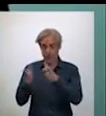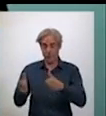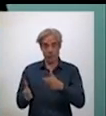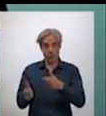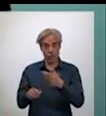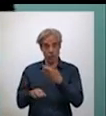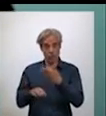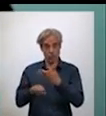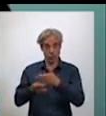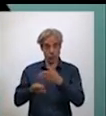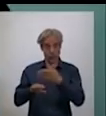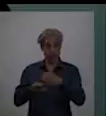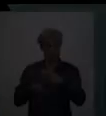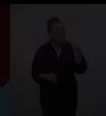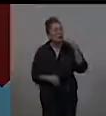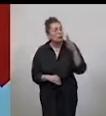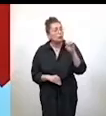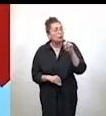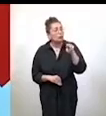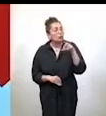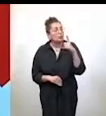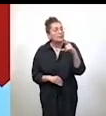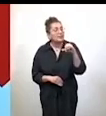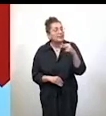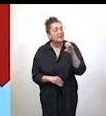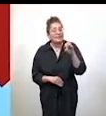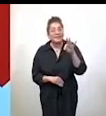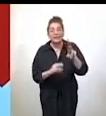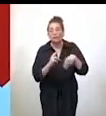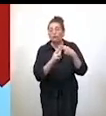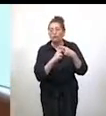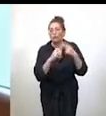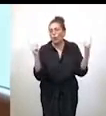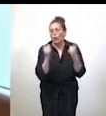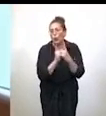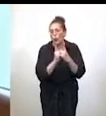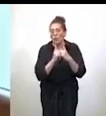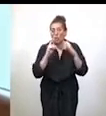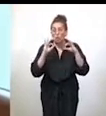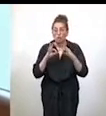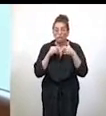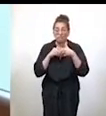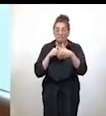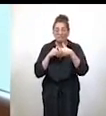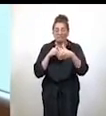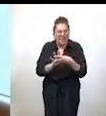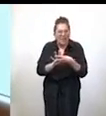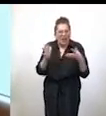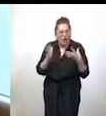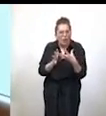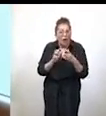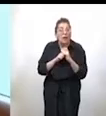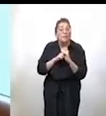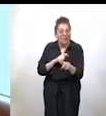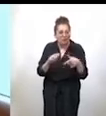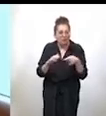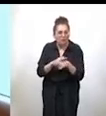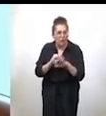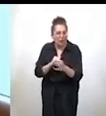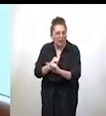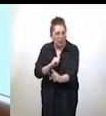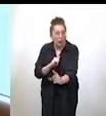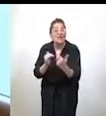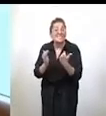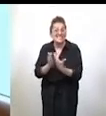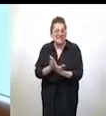l'établissement et garantir sa pérennité. Ce sont des questions que nous allons débattre justement pendant les assises de la démocratie permanente. On va remettre tout ça à plat et